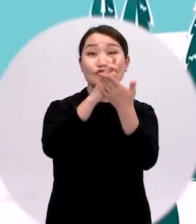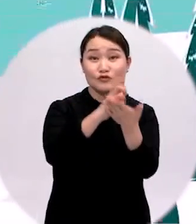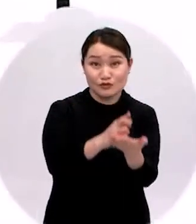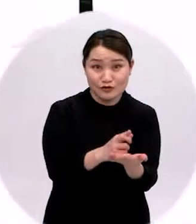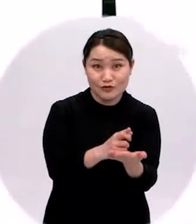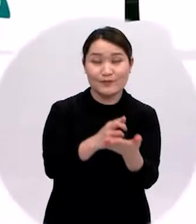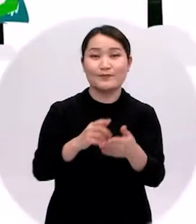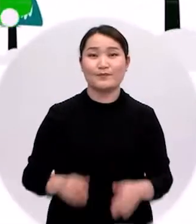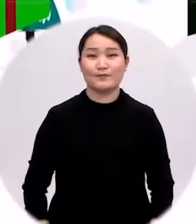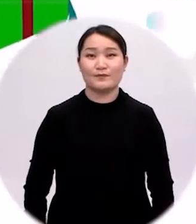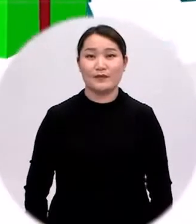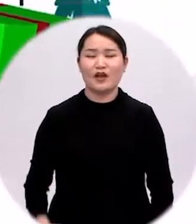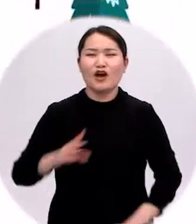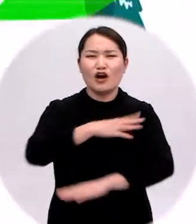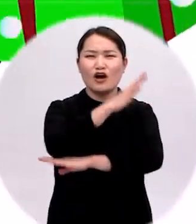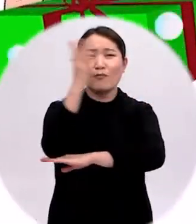Үргэвчлээсээ бэлэг өгсөн